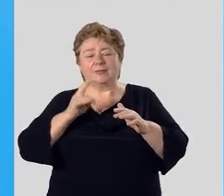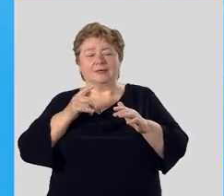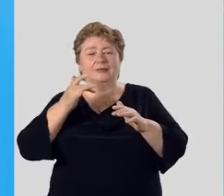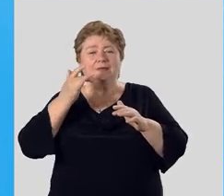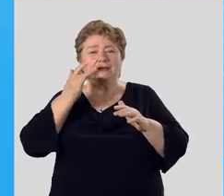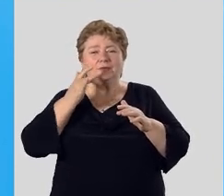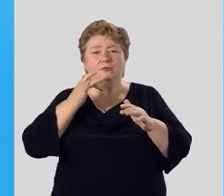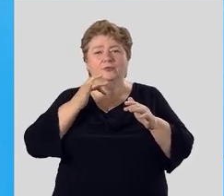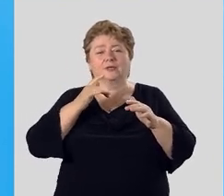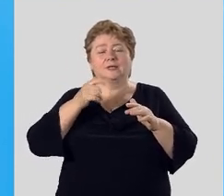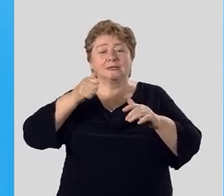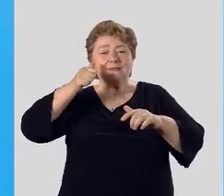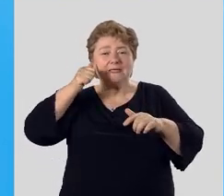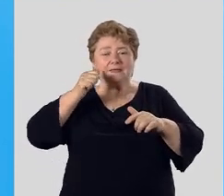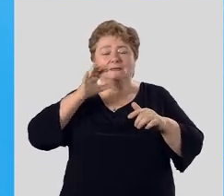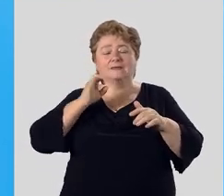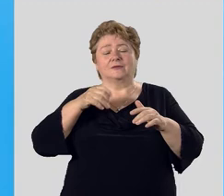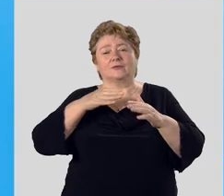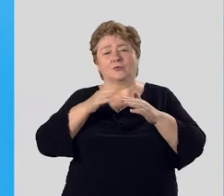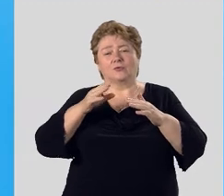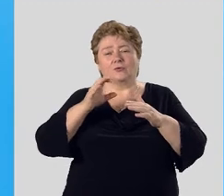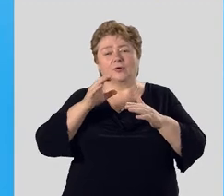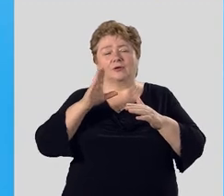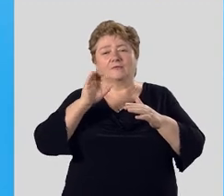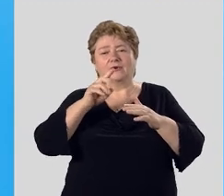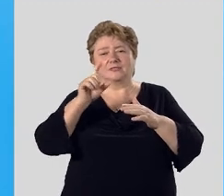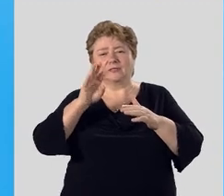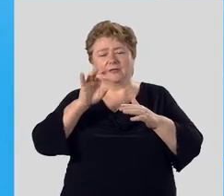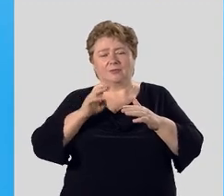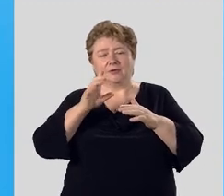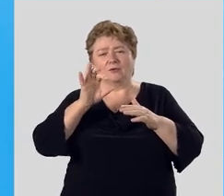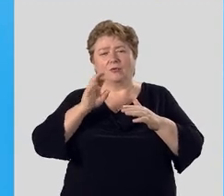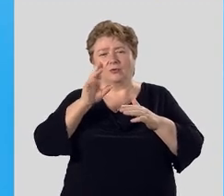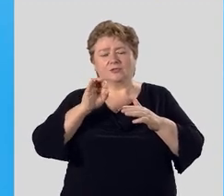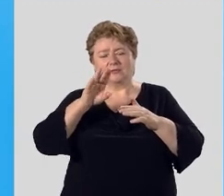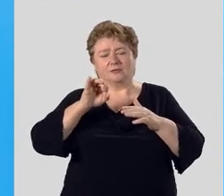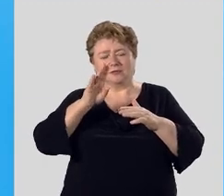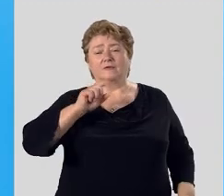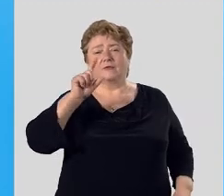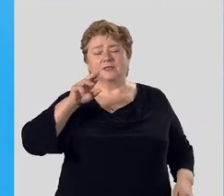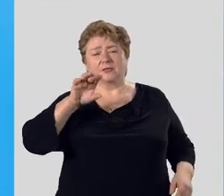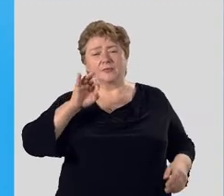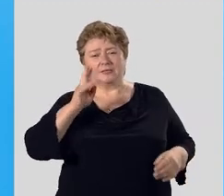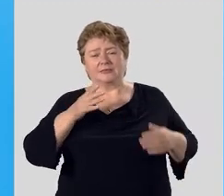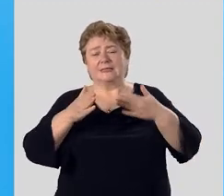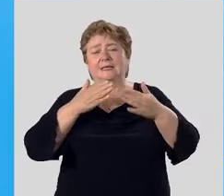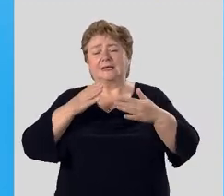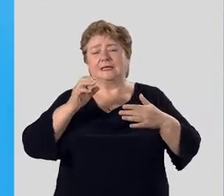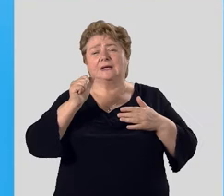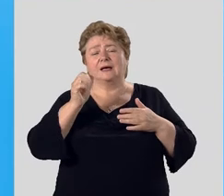В задней доле гипофиза синтезируется вазопрессин и окситоцин. Вазопрессин